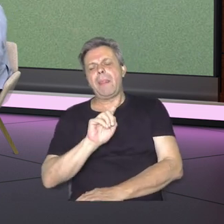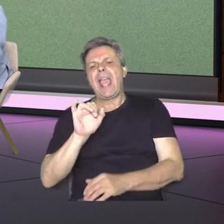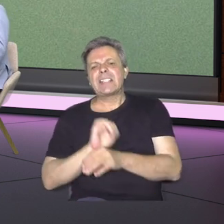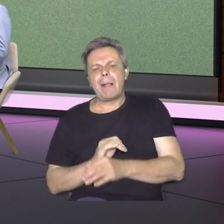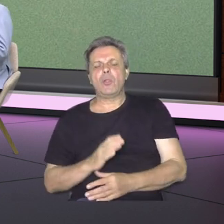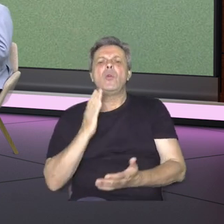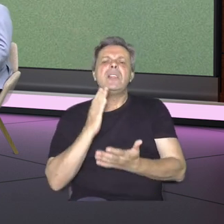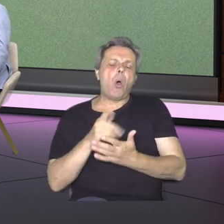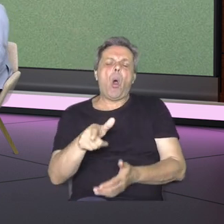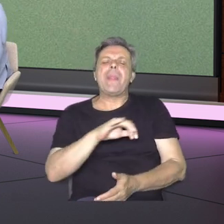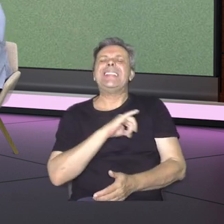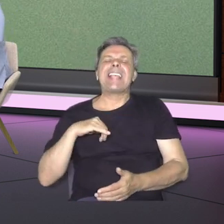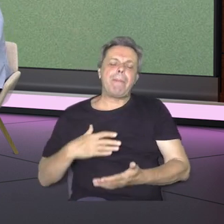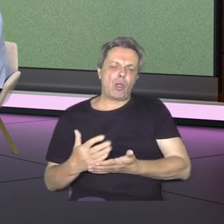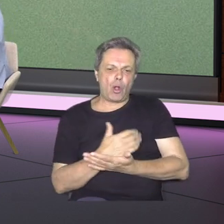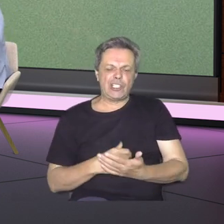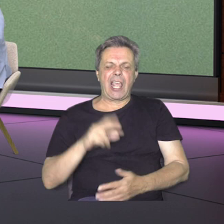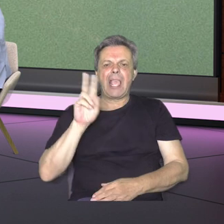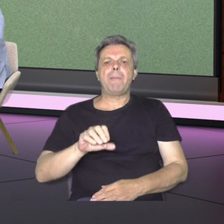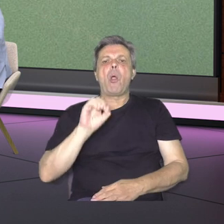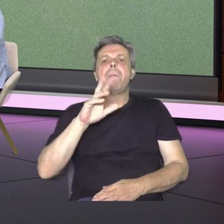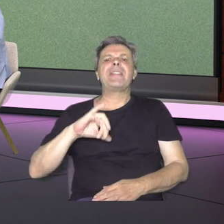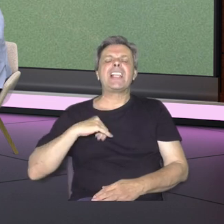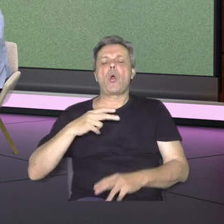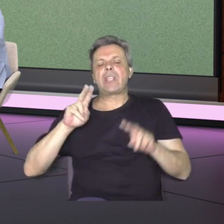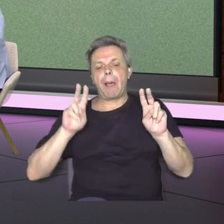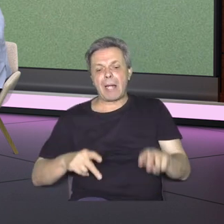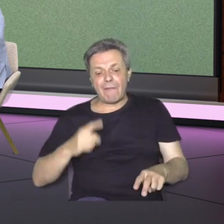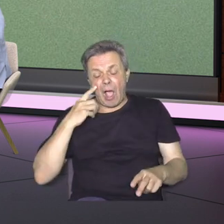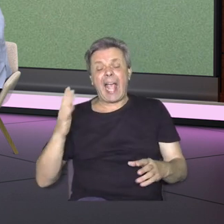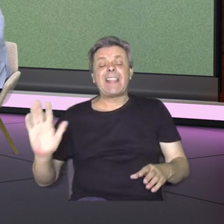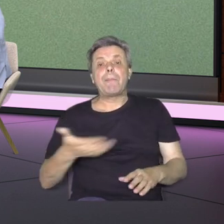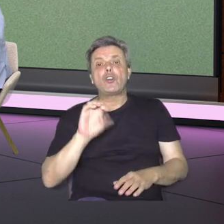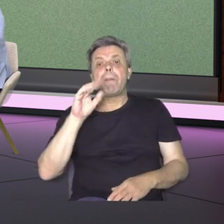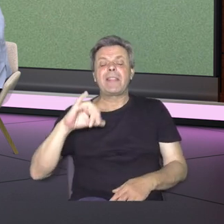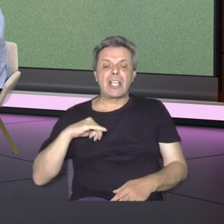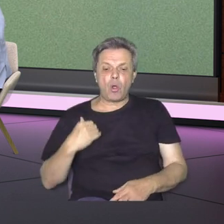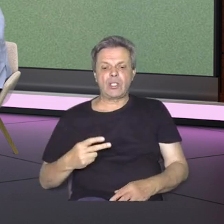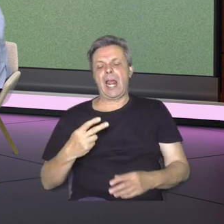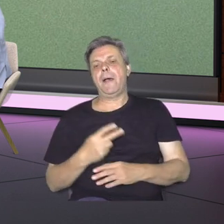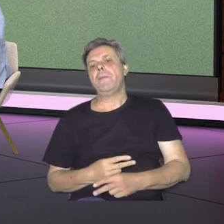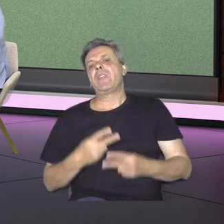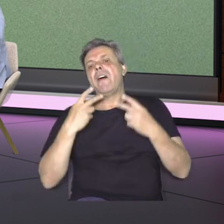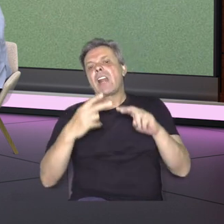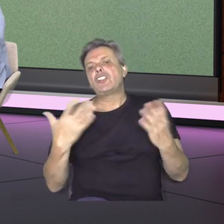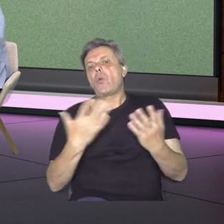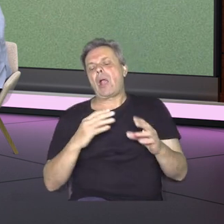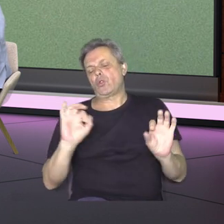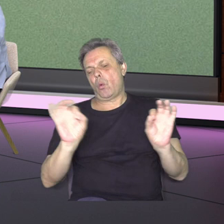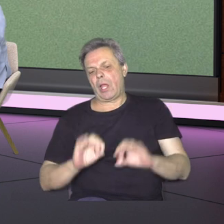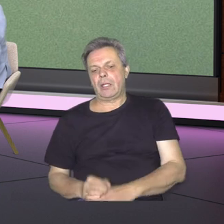iznajmljuju. Nego sami koriste. Ma da. Imaju 15 godina pravo, a kad prođe 15 godina vraćaju kako su